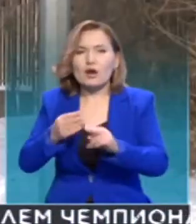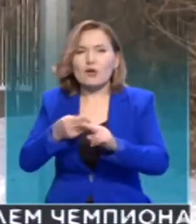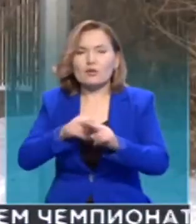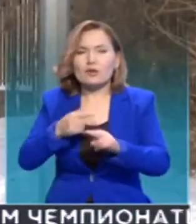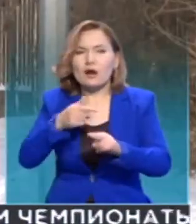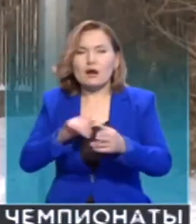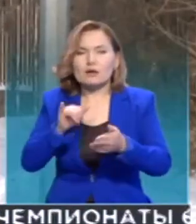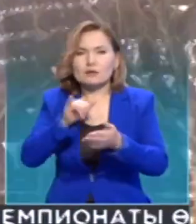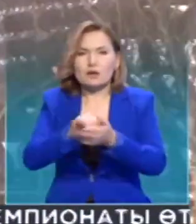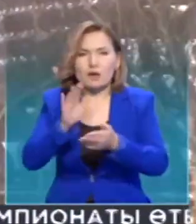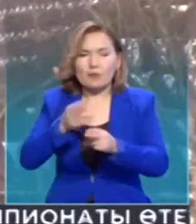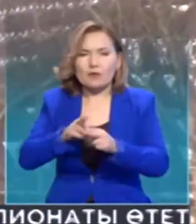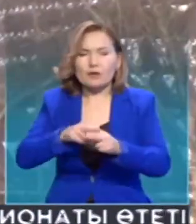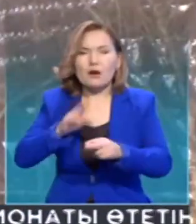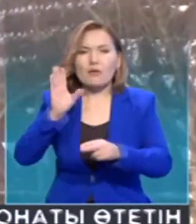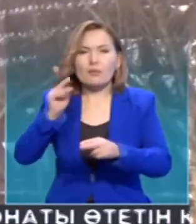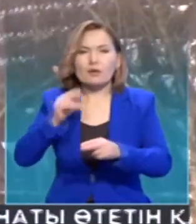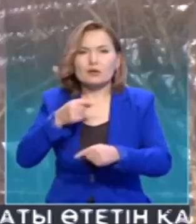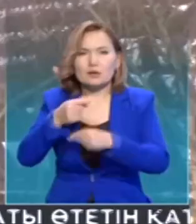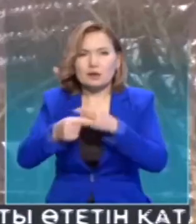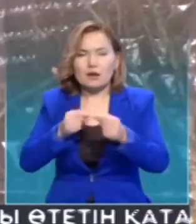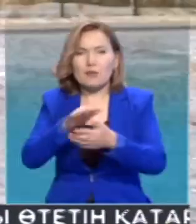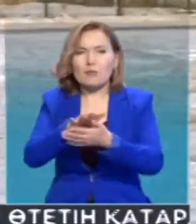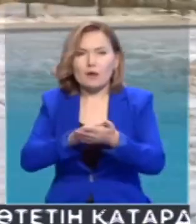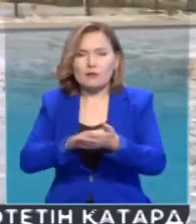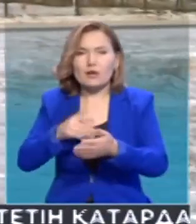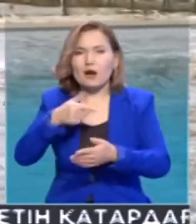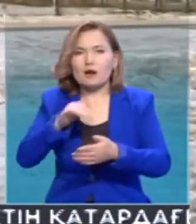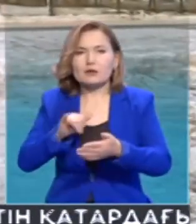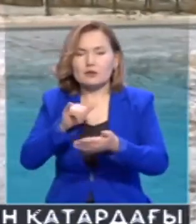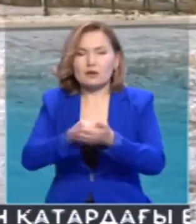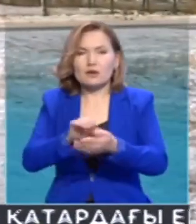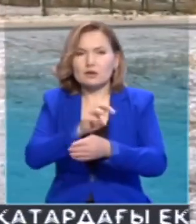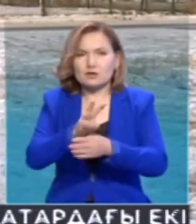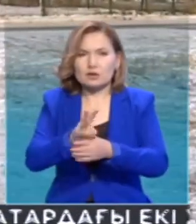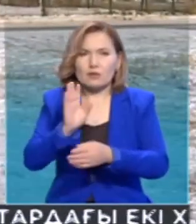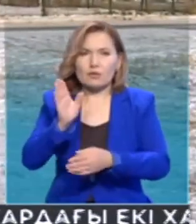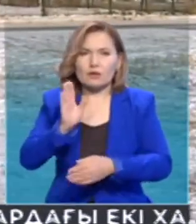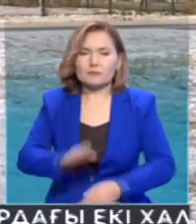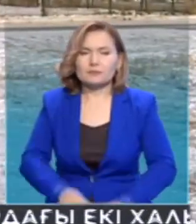8 мыңнан астам үй көгілдір отынмен қамтылады дейді. Сәбит Әлдебай, Қазақстан ұлттық телеарнасы.